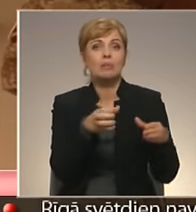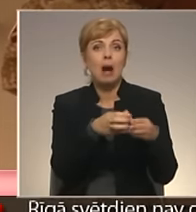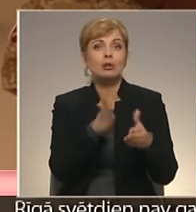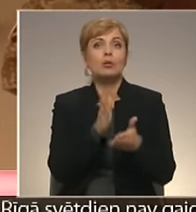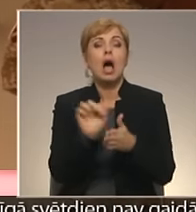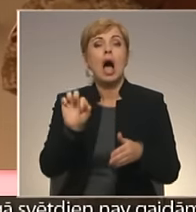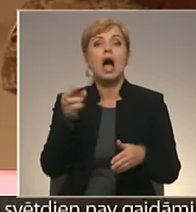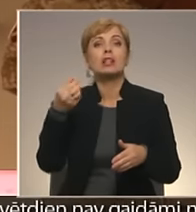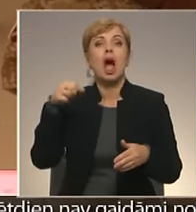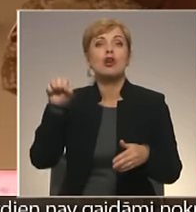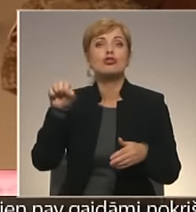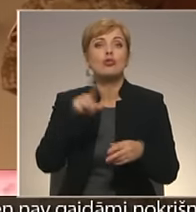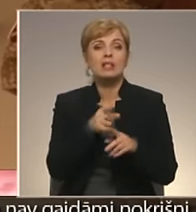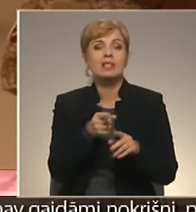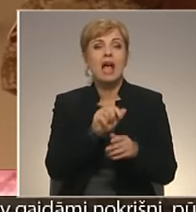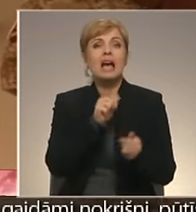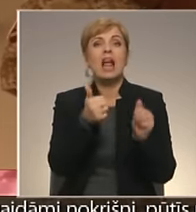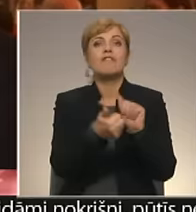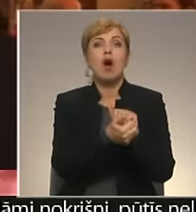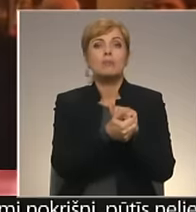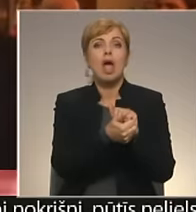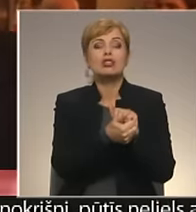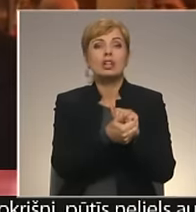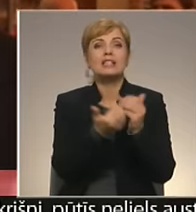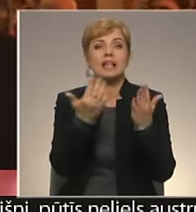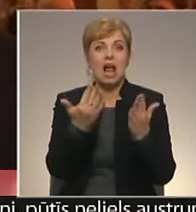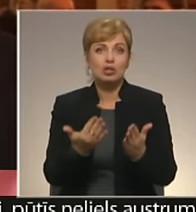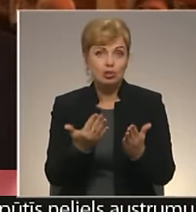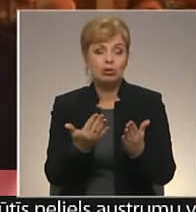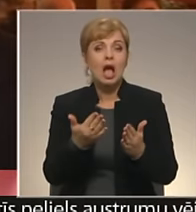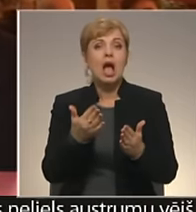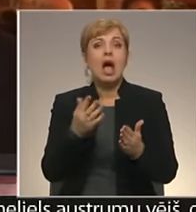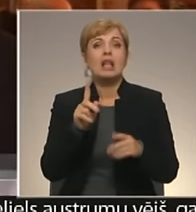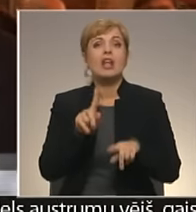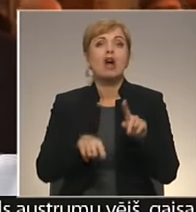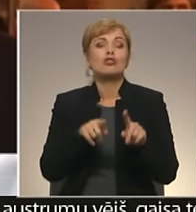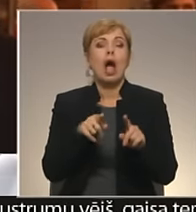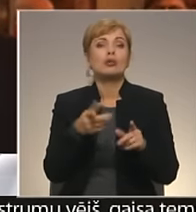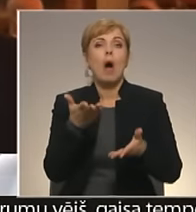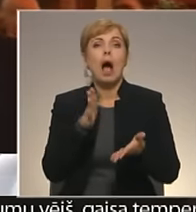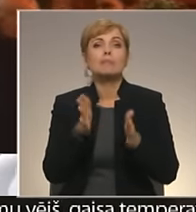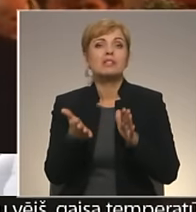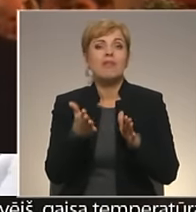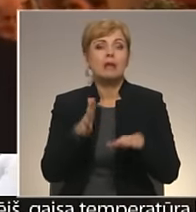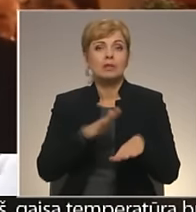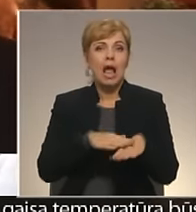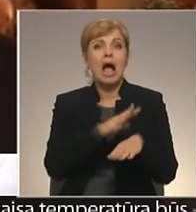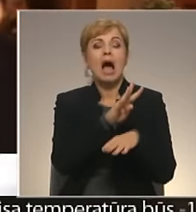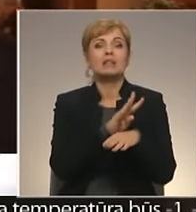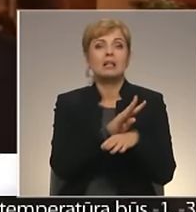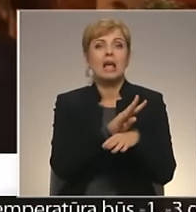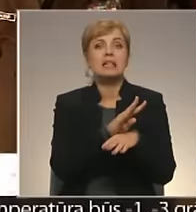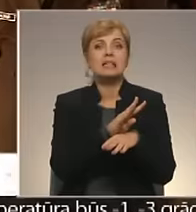ādažu artilērijas bataljona reformēšanas rezultātā. Dažādu apsvērumu dēļ. Artilērijas divizions tika